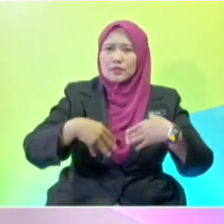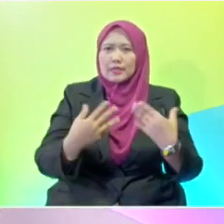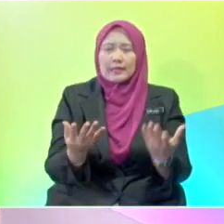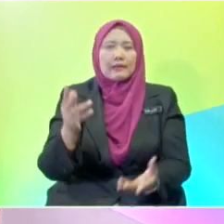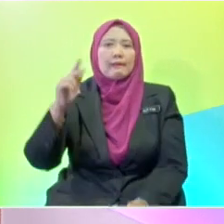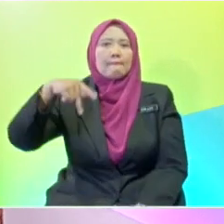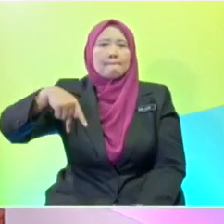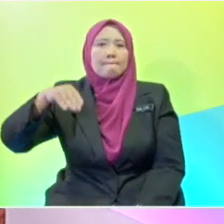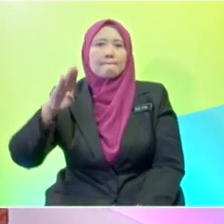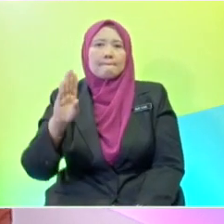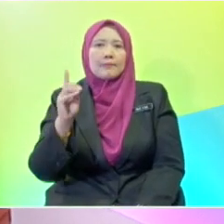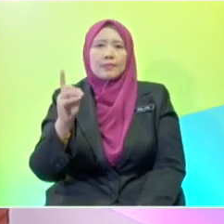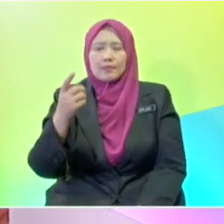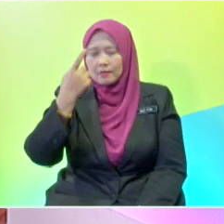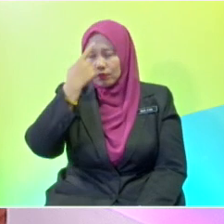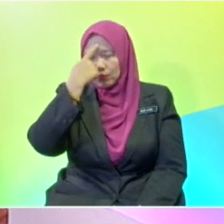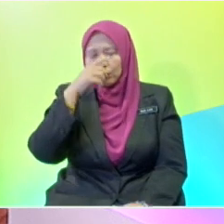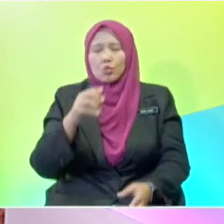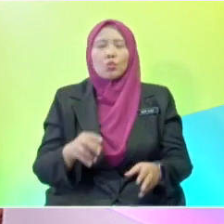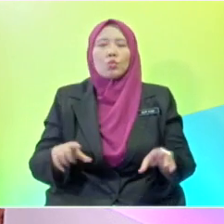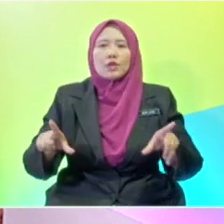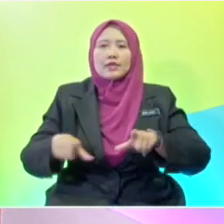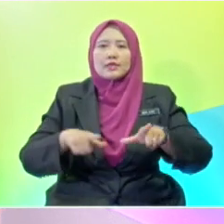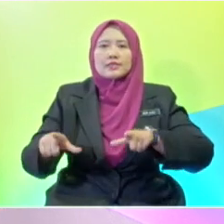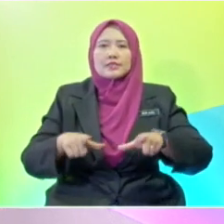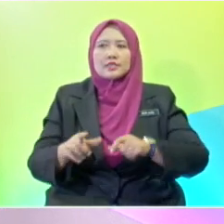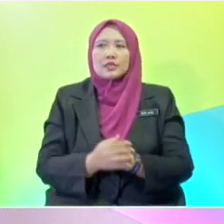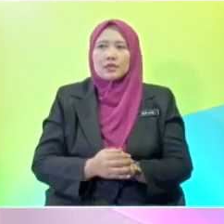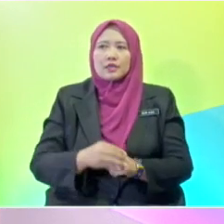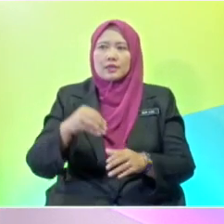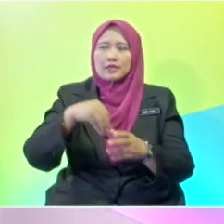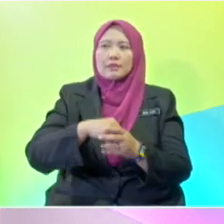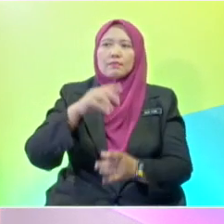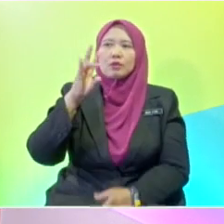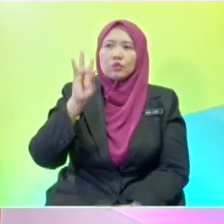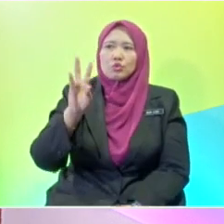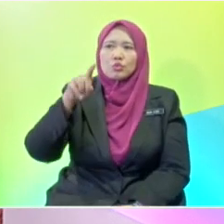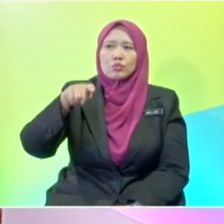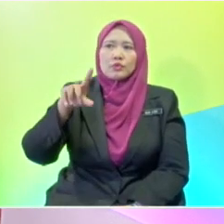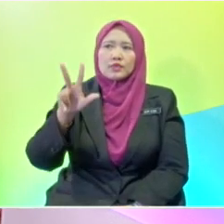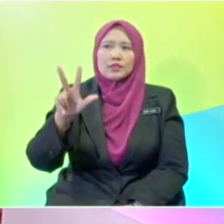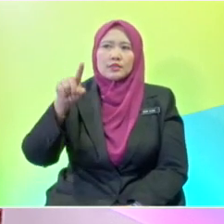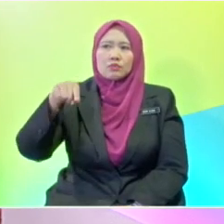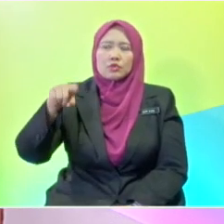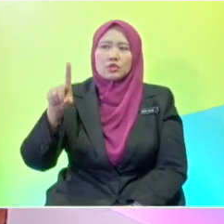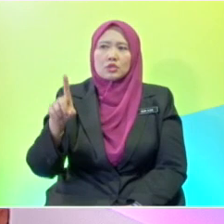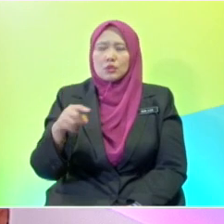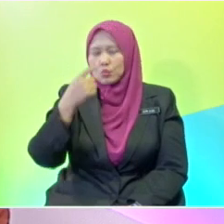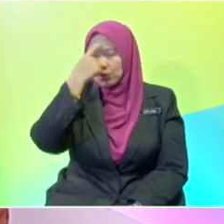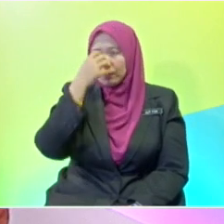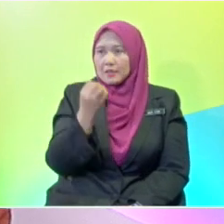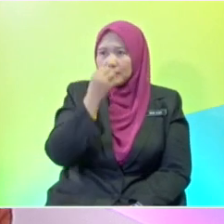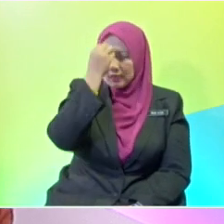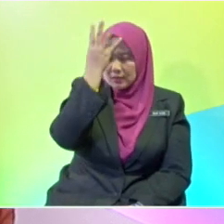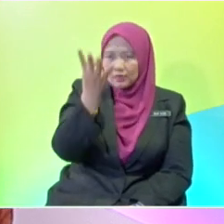desain untuk standard pembelajaran 7 populehan 3 populehan 1 yaitu menyatakan maksud demensia Oke kebiasaannya